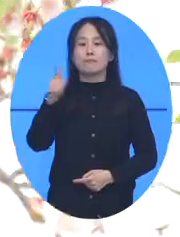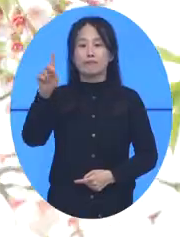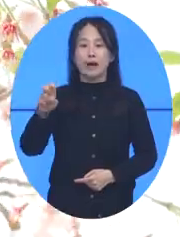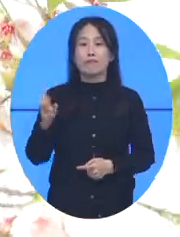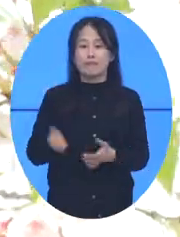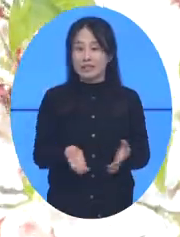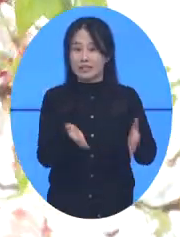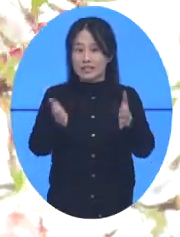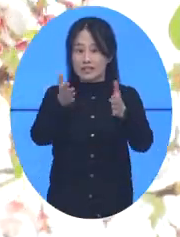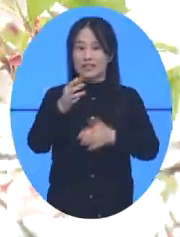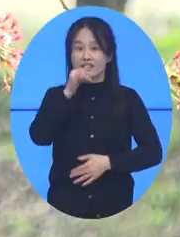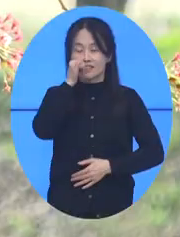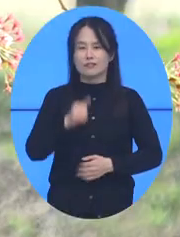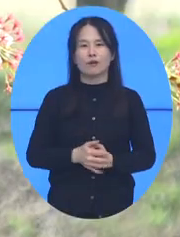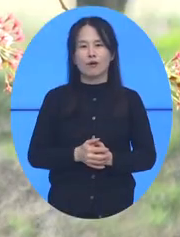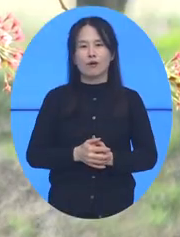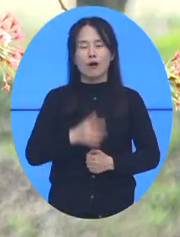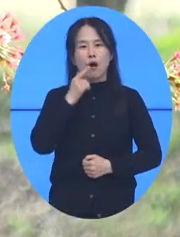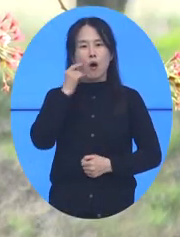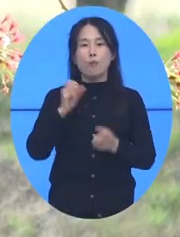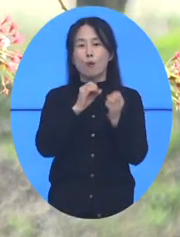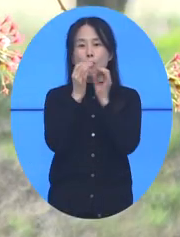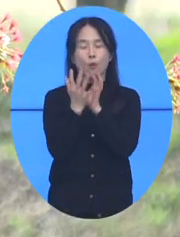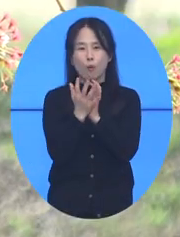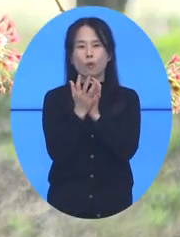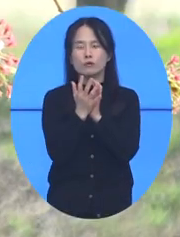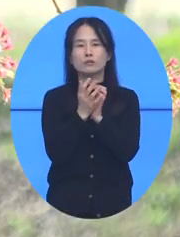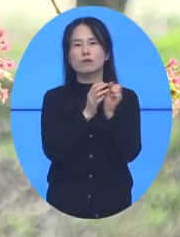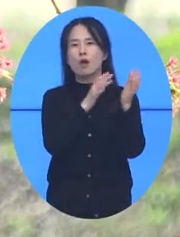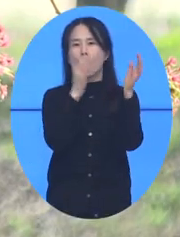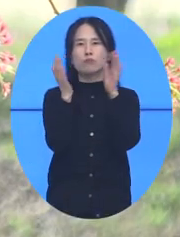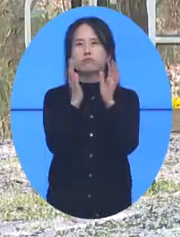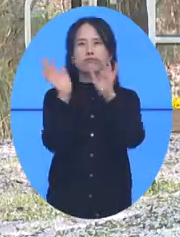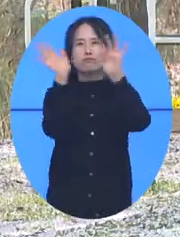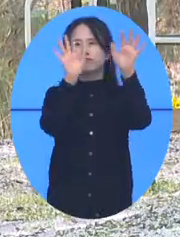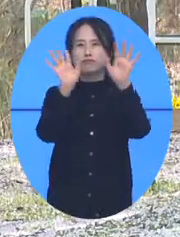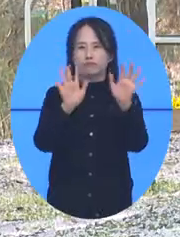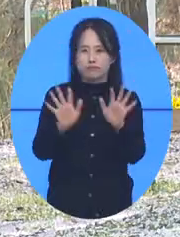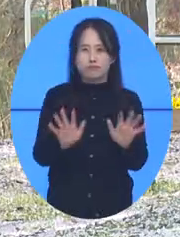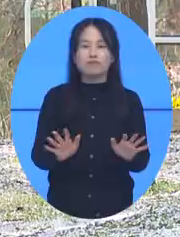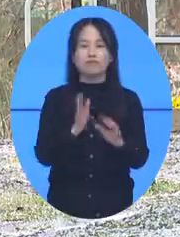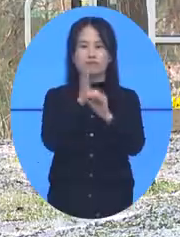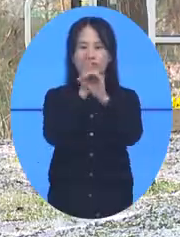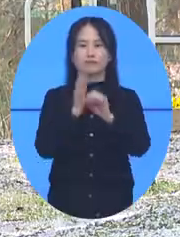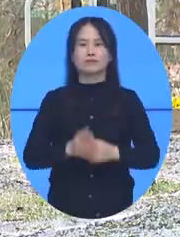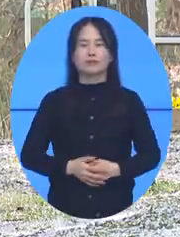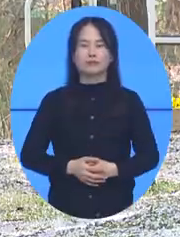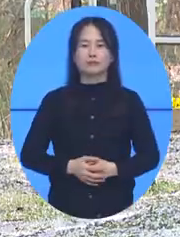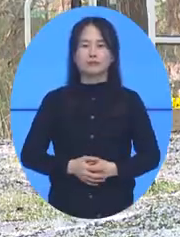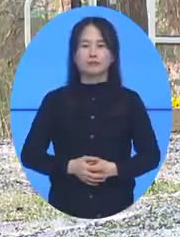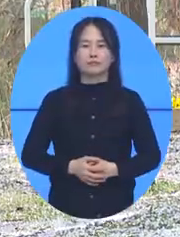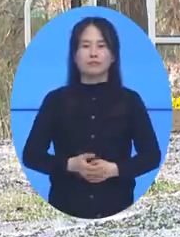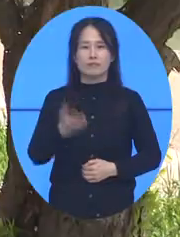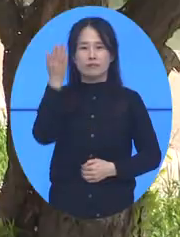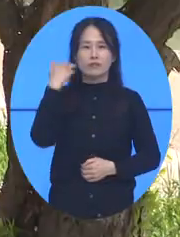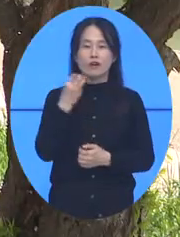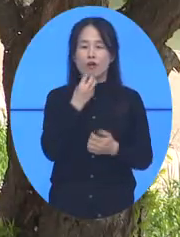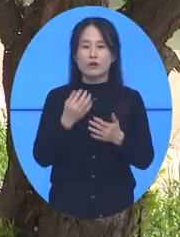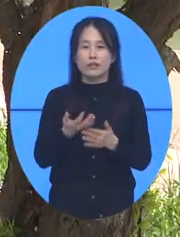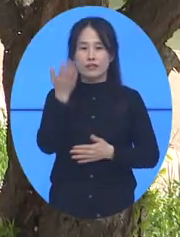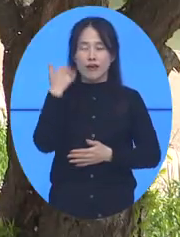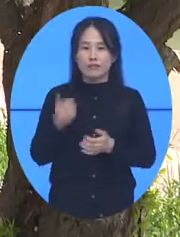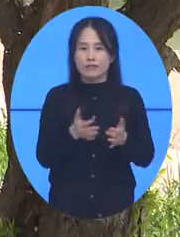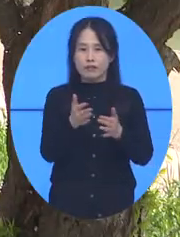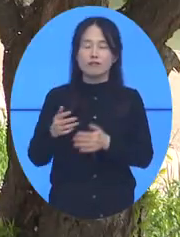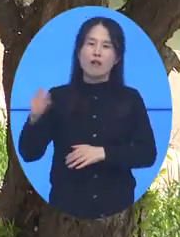이르게 만개한 벚꽃이 사람들의 아쉬운 마음을 아는 듯 떠나기 전 꽃잎을 눈처럼 날려줍니다 경기